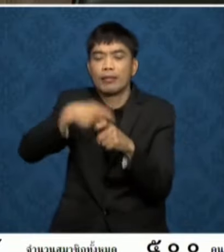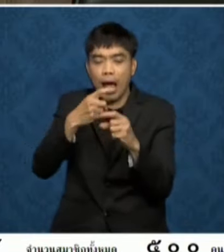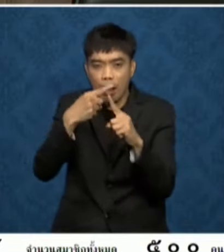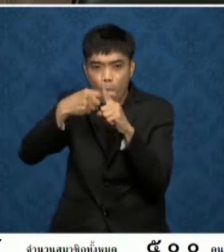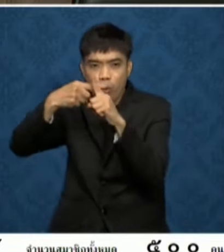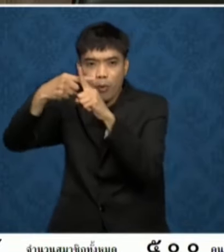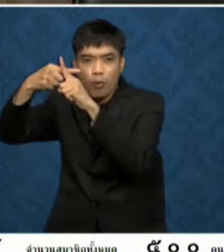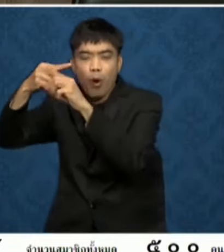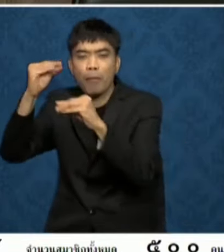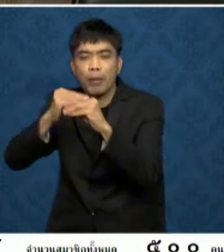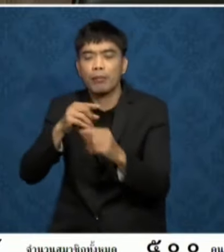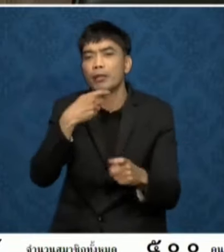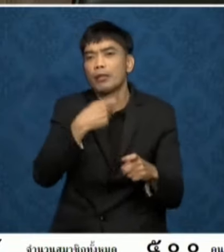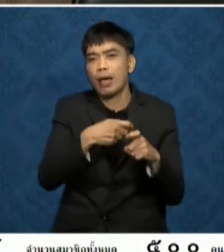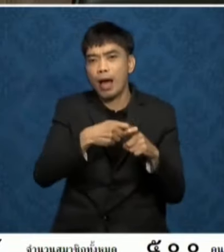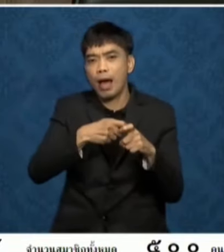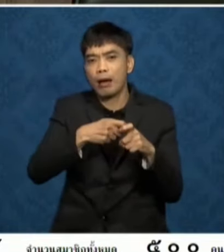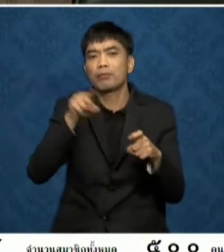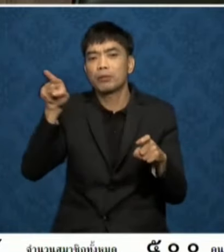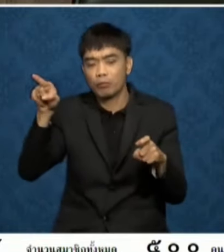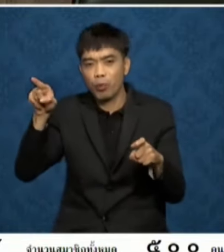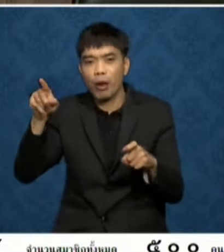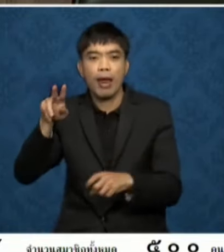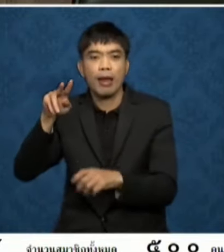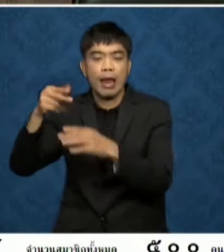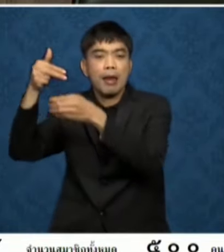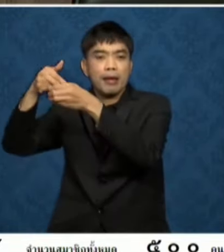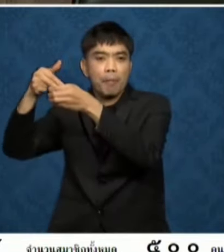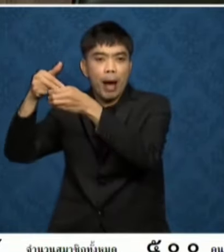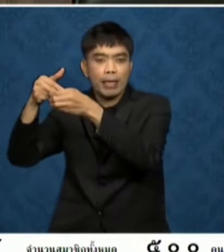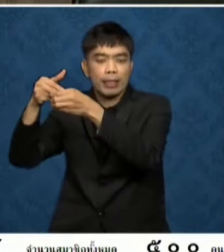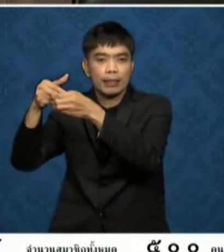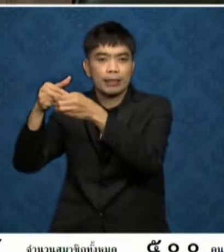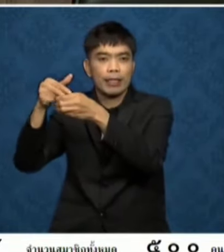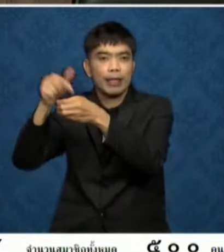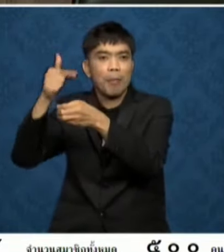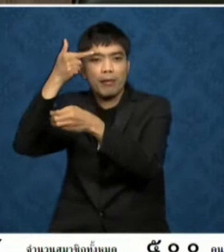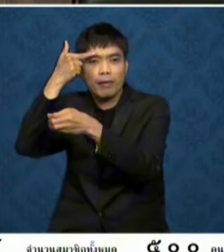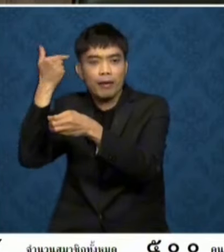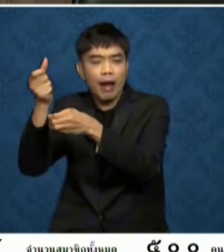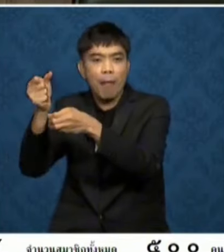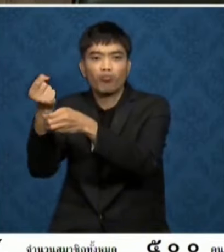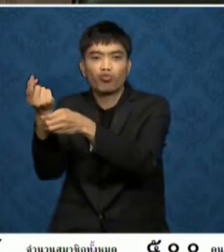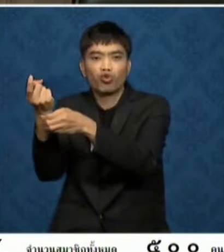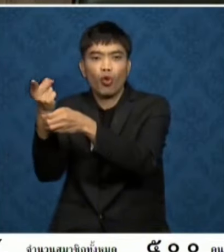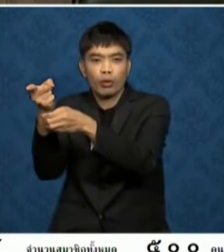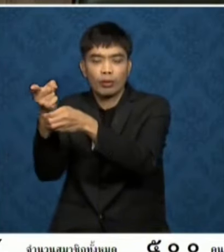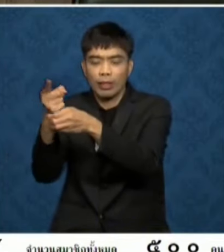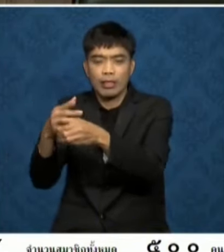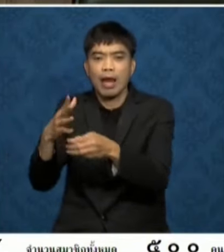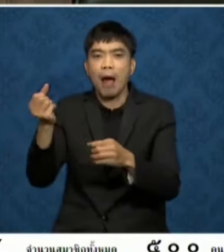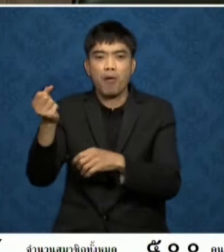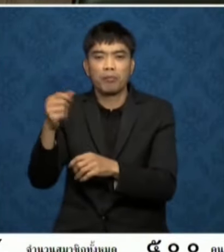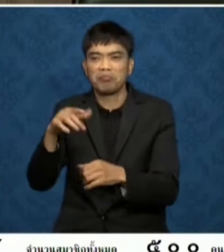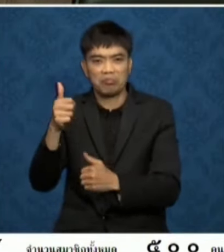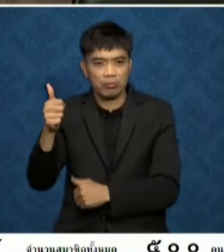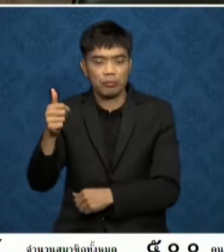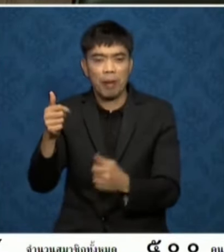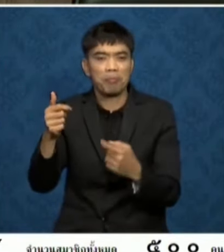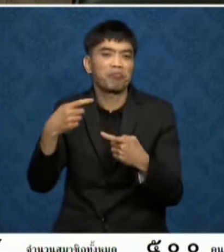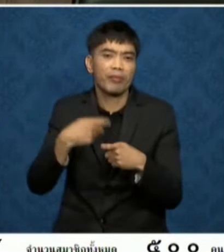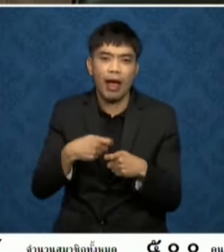ผกผันกับราคาน้ำมันดิบเนาะน้ำมันดิบราคาถูกน้ำมันปาล์มก็ยิ่งหนักเลยมันใช้เป็นทดแทนกัน